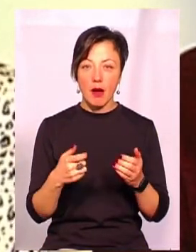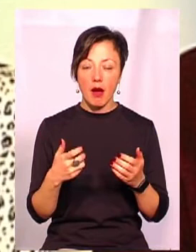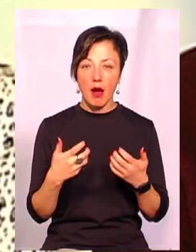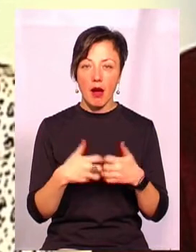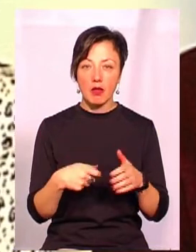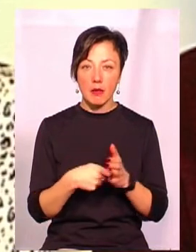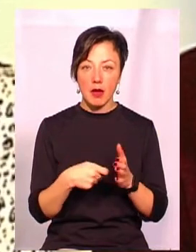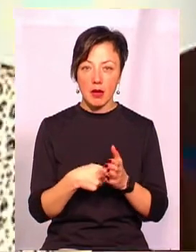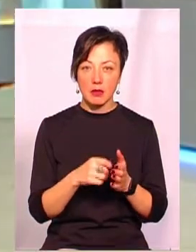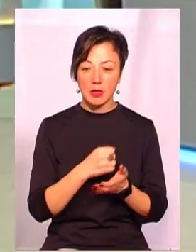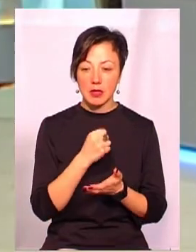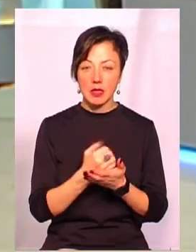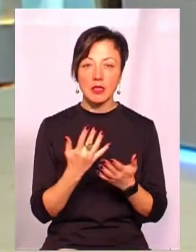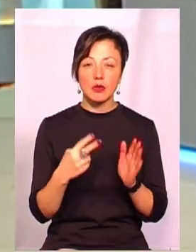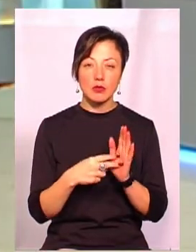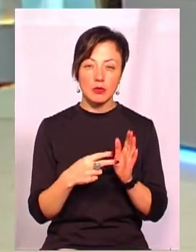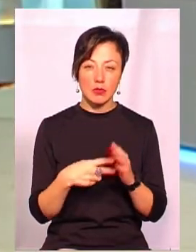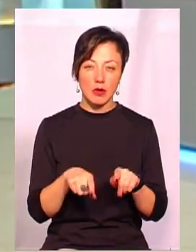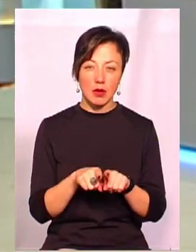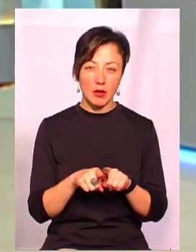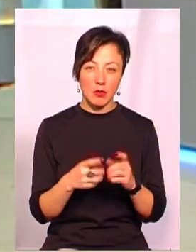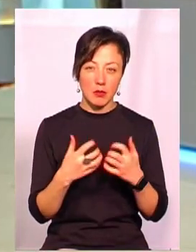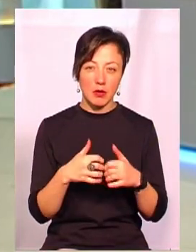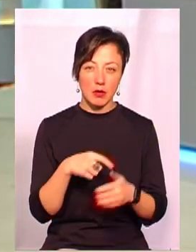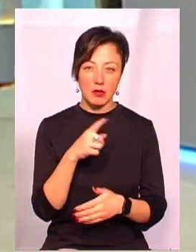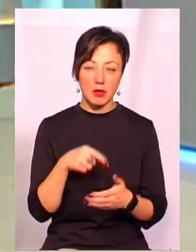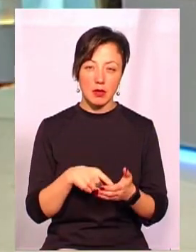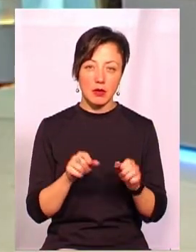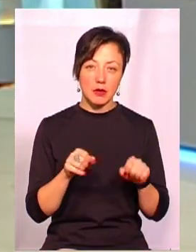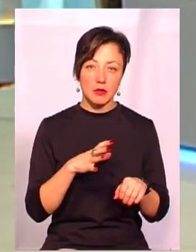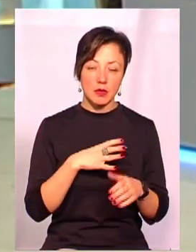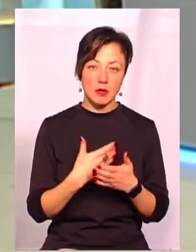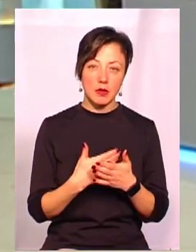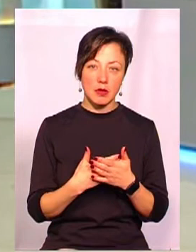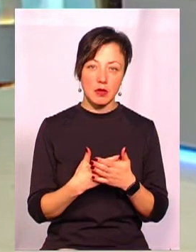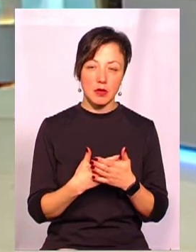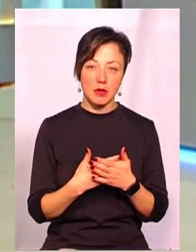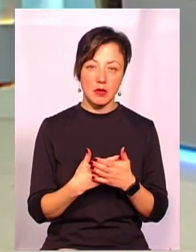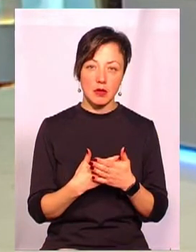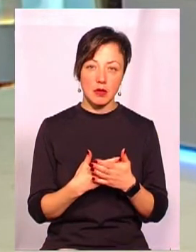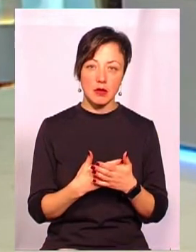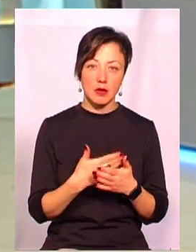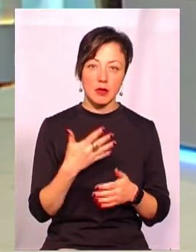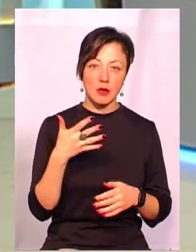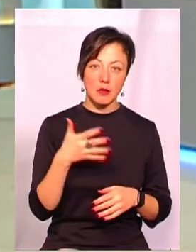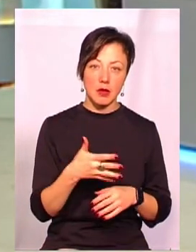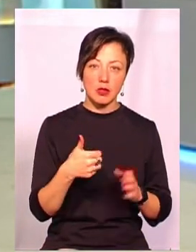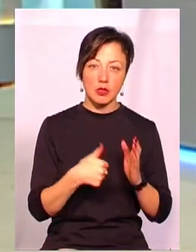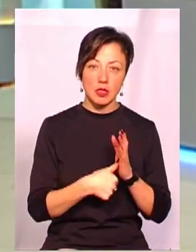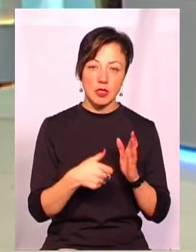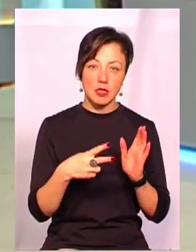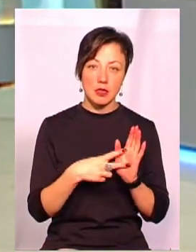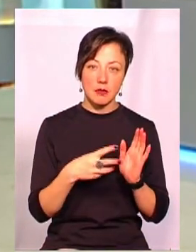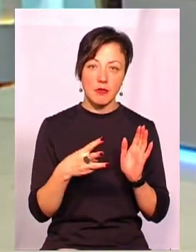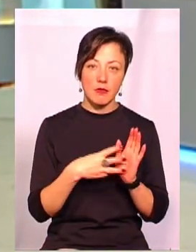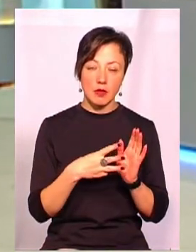буде закріплена. Скільки коштує такий апарат? Ну, він може коштувати, наприклад, від 5, 6,